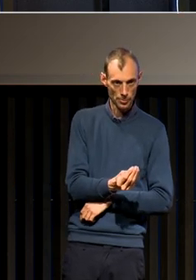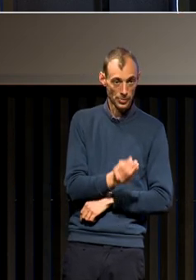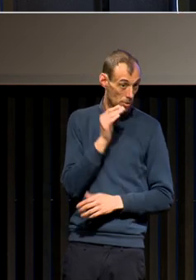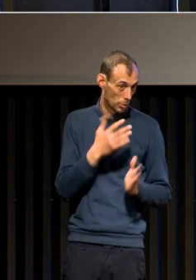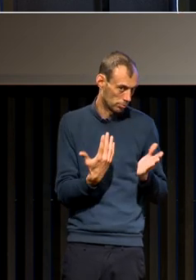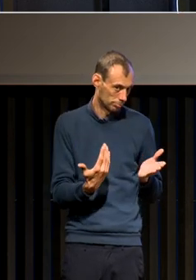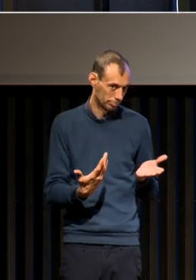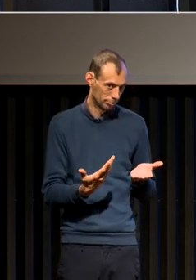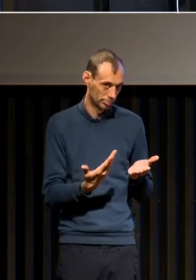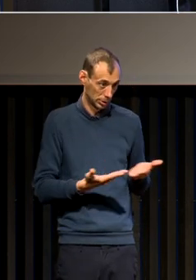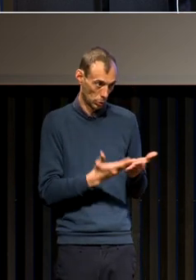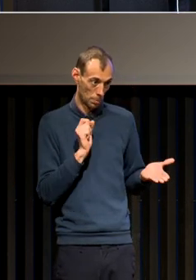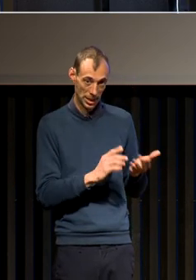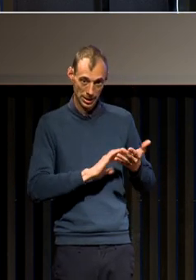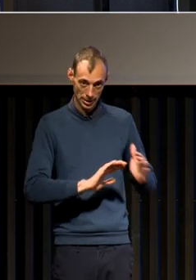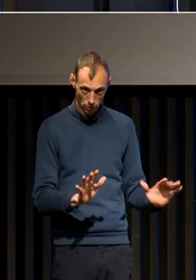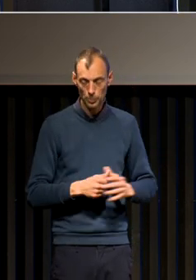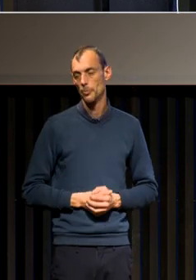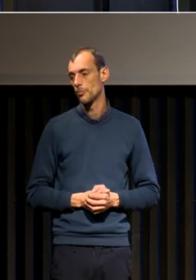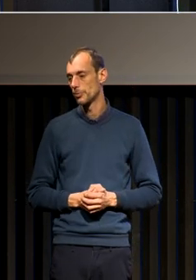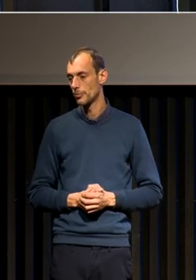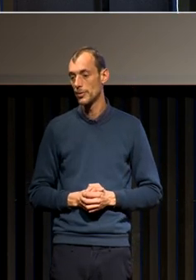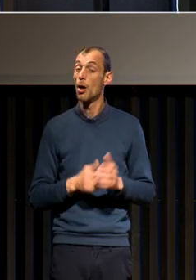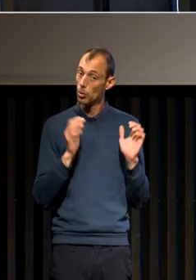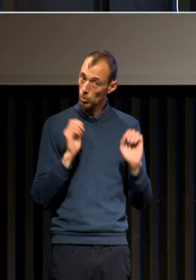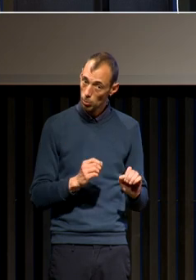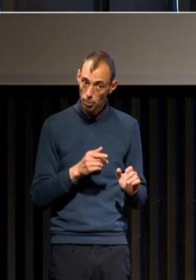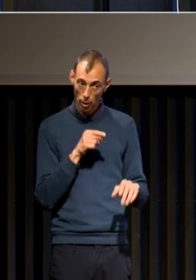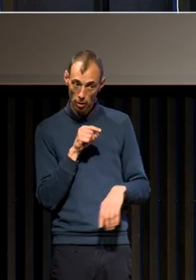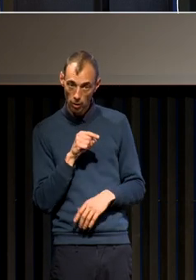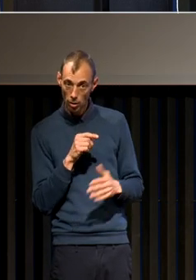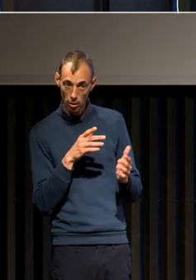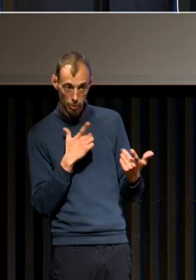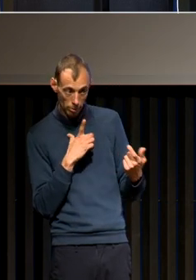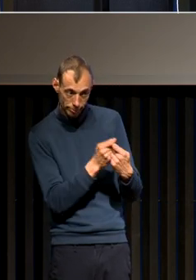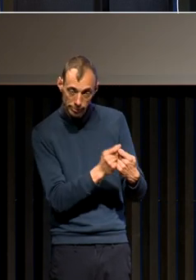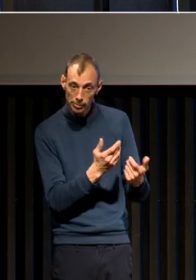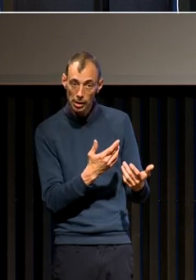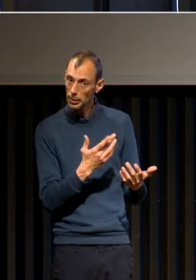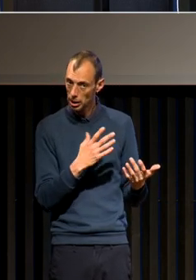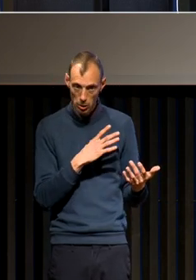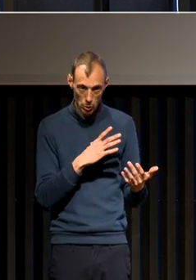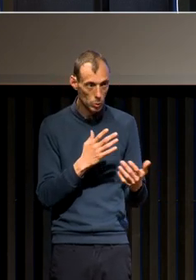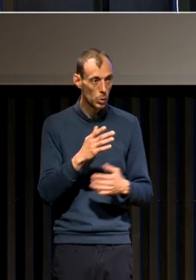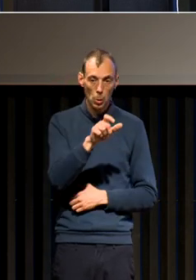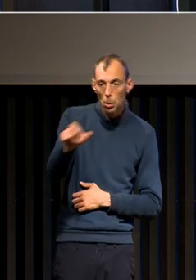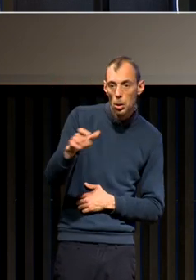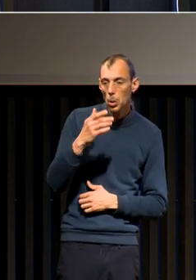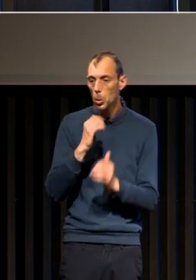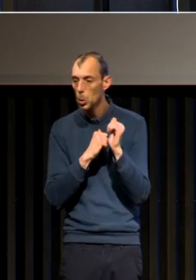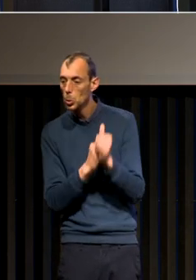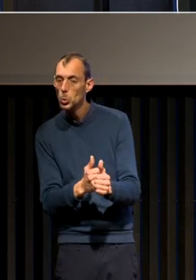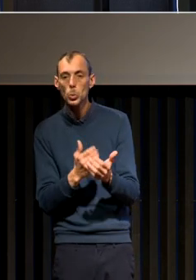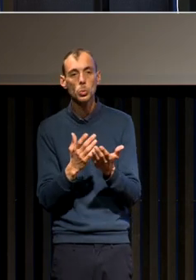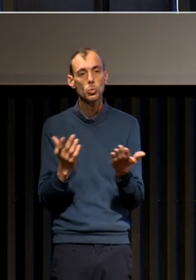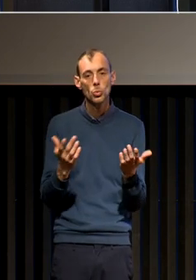Cet accès, il est bien spécifié, ne peut faire l'objet d'aucune différence de traitement, notamment au regard